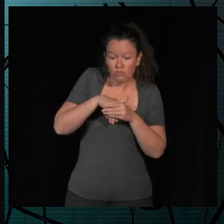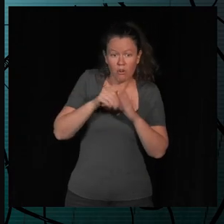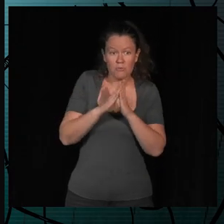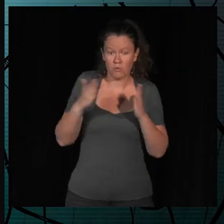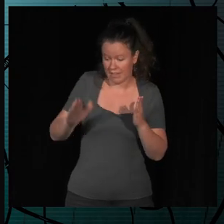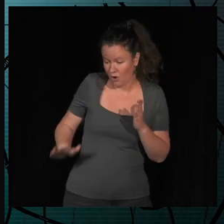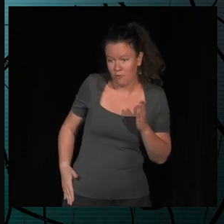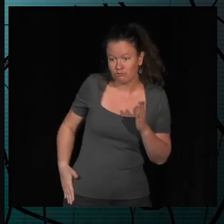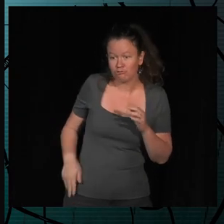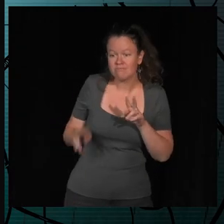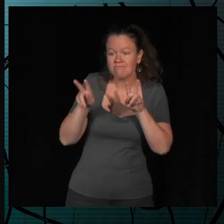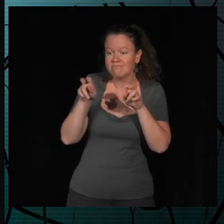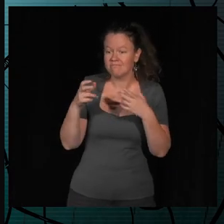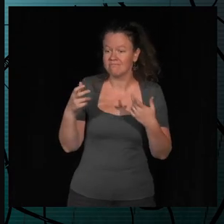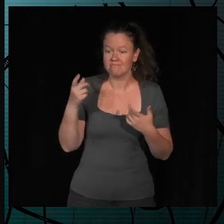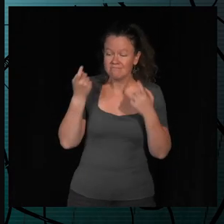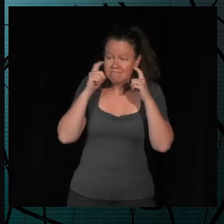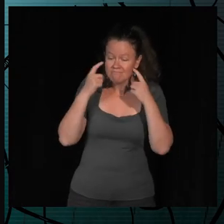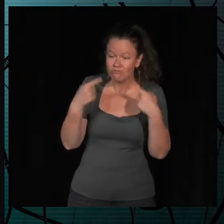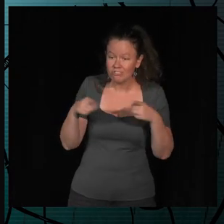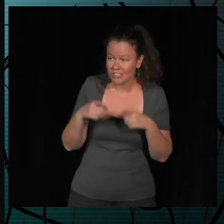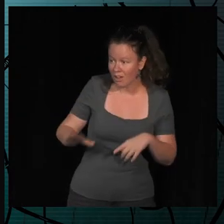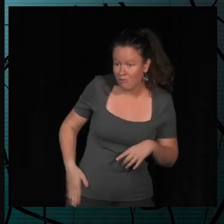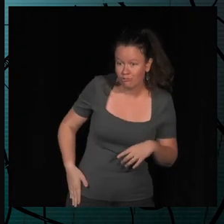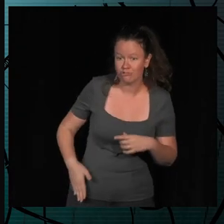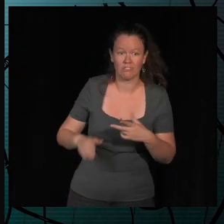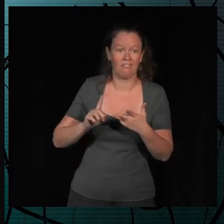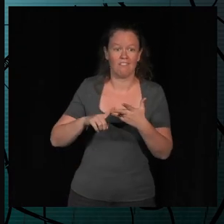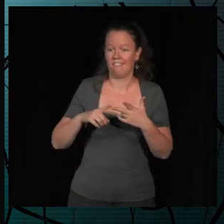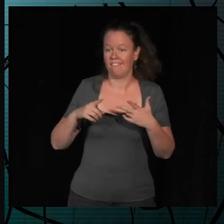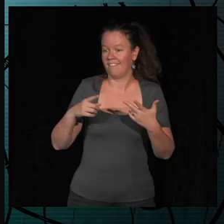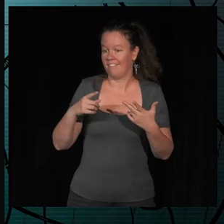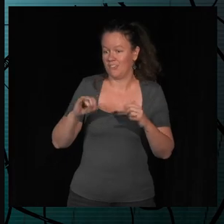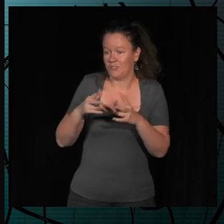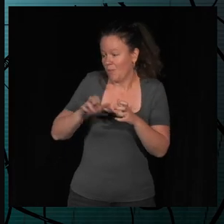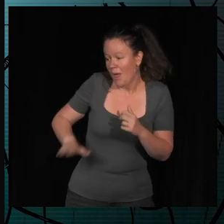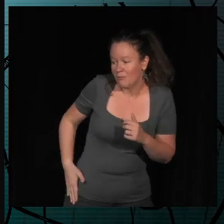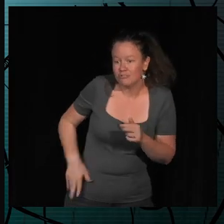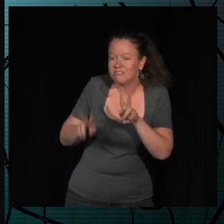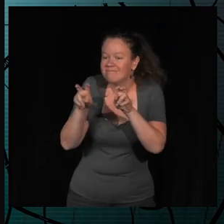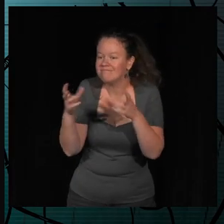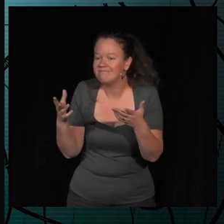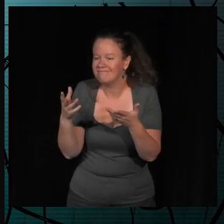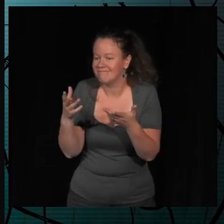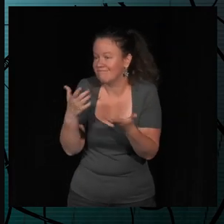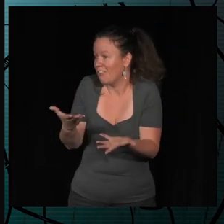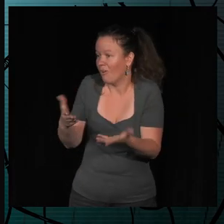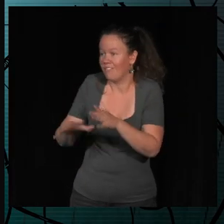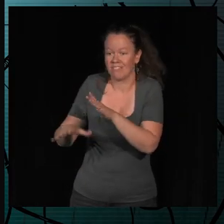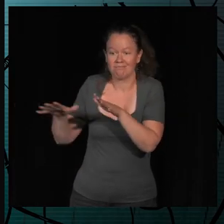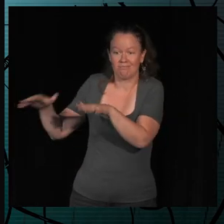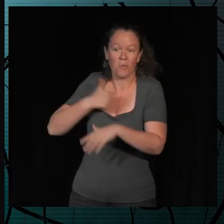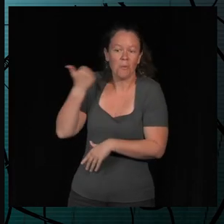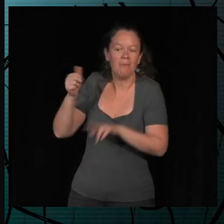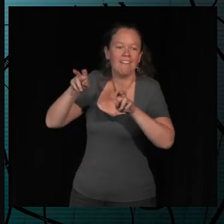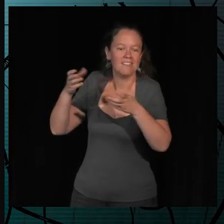portable ils ont leur discothèque portable et ils viennent aussi avec leurs jeux vidéo quand ils ont leur téléphone portable et leur et et là je me dis qu'il y